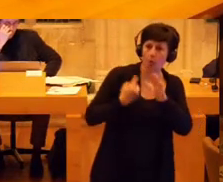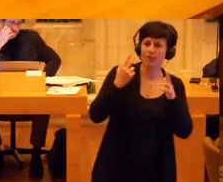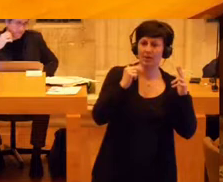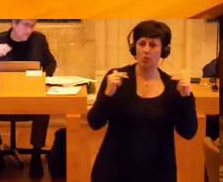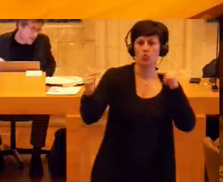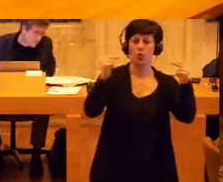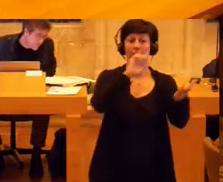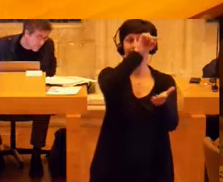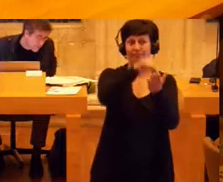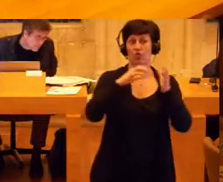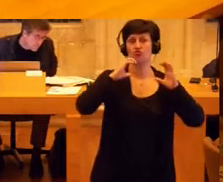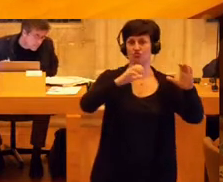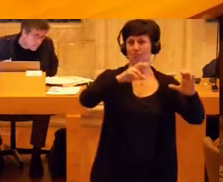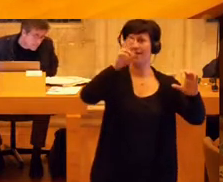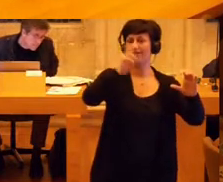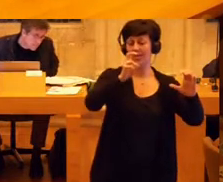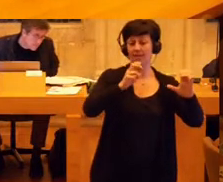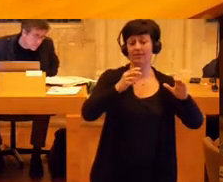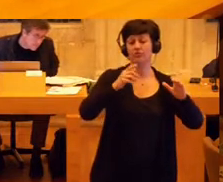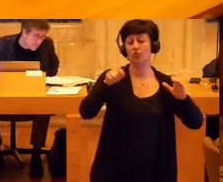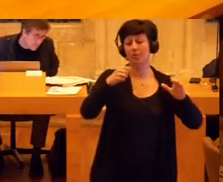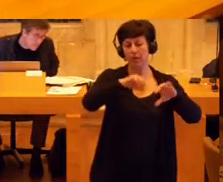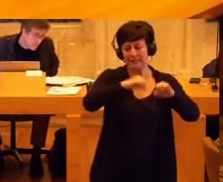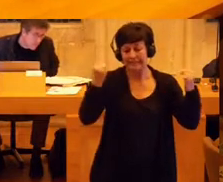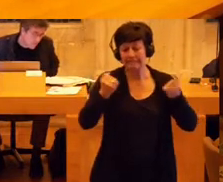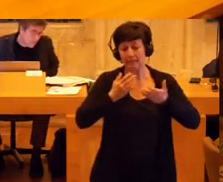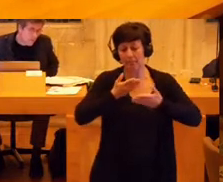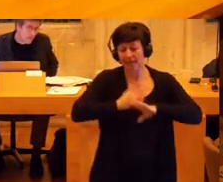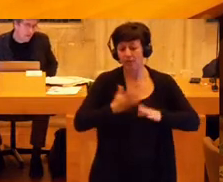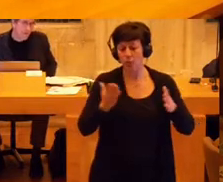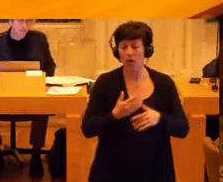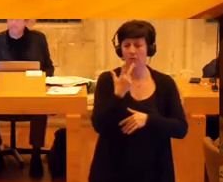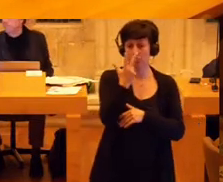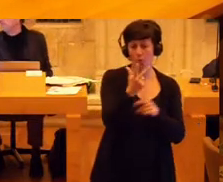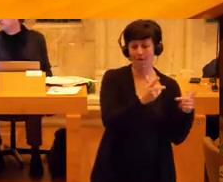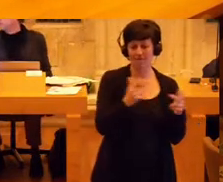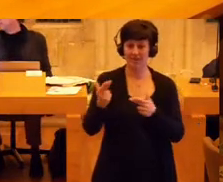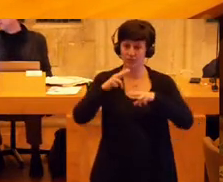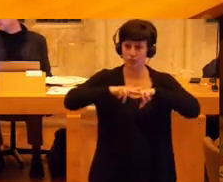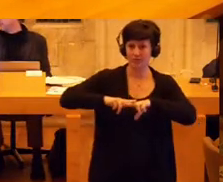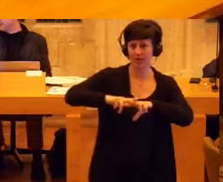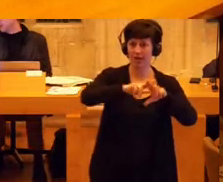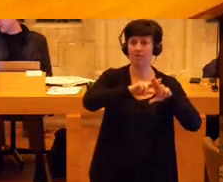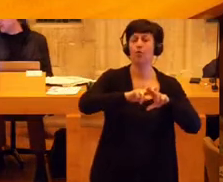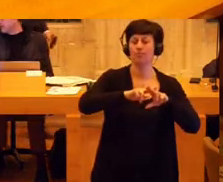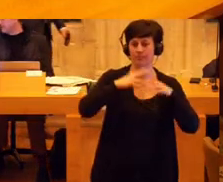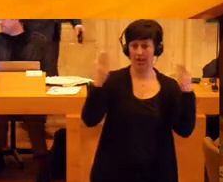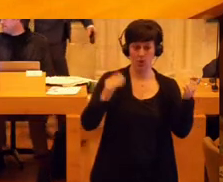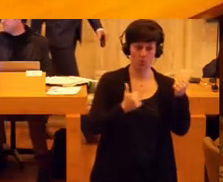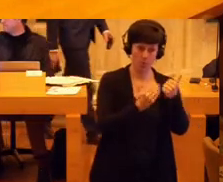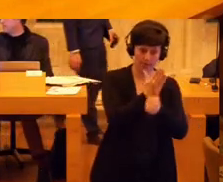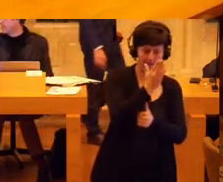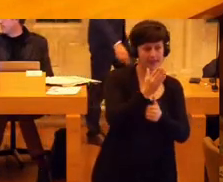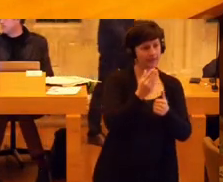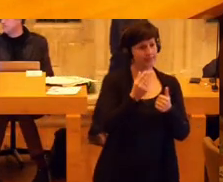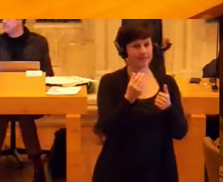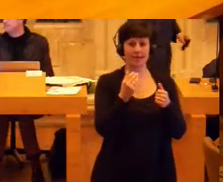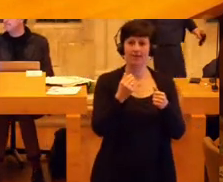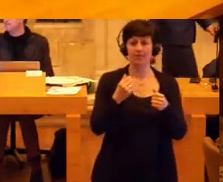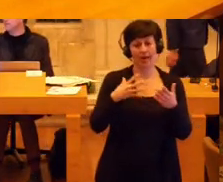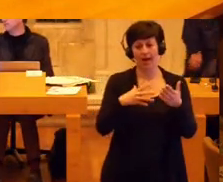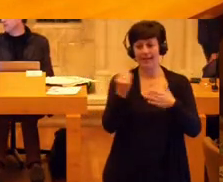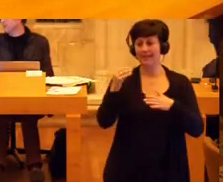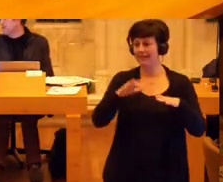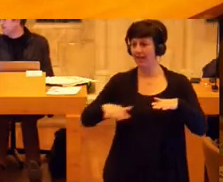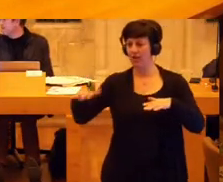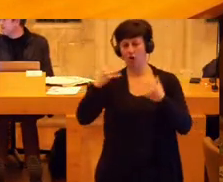Chemin Vert des travaux en 3 phases sur la phase Molière. La première a été menée, c'était de lui apporter une meilleure visibilité depuis l'extérieur